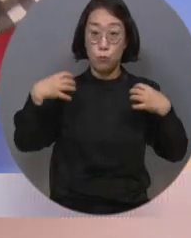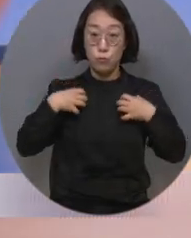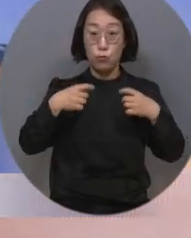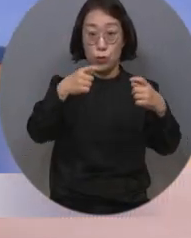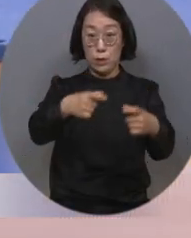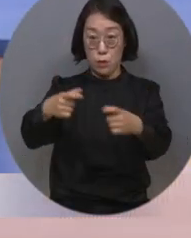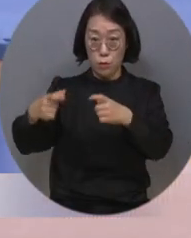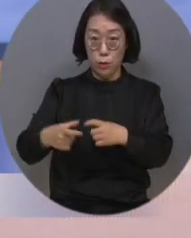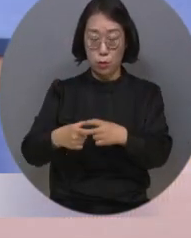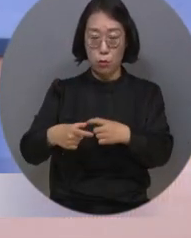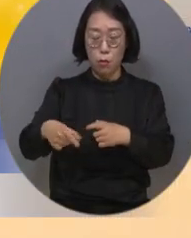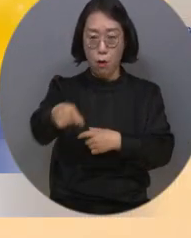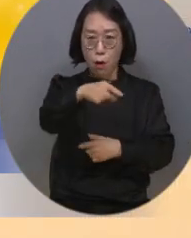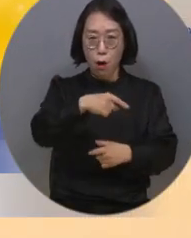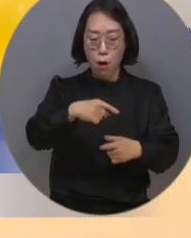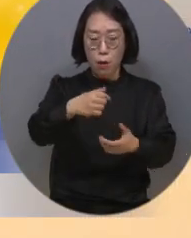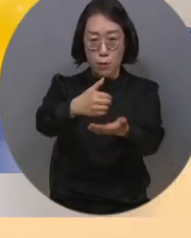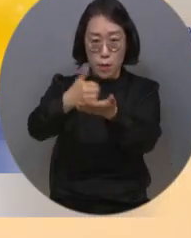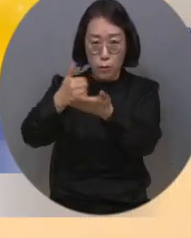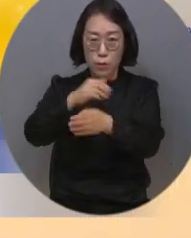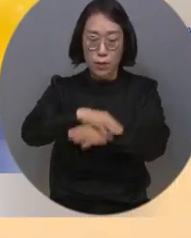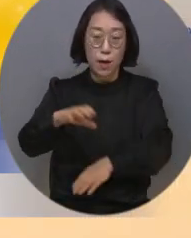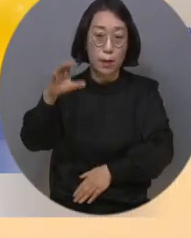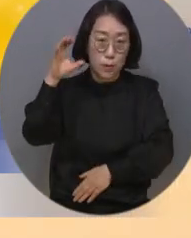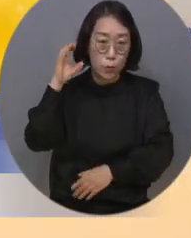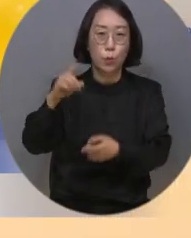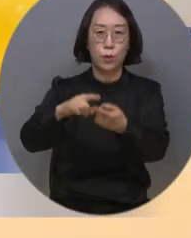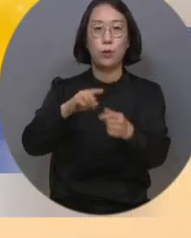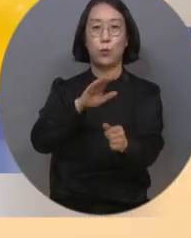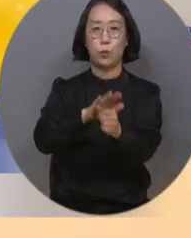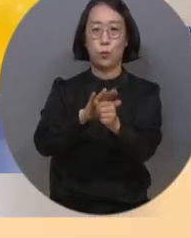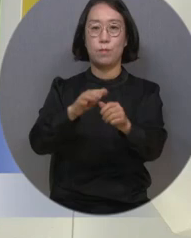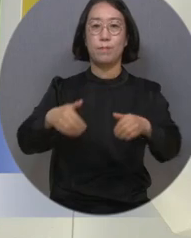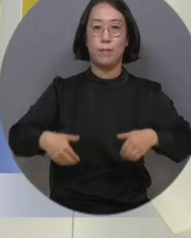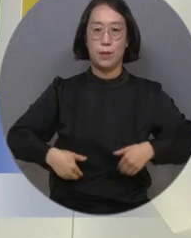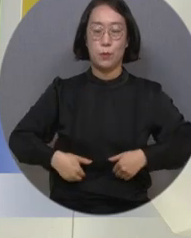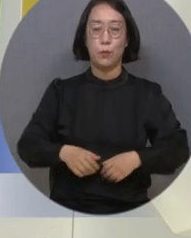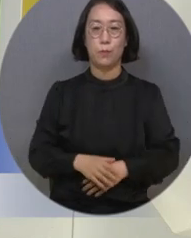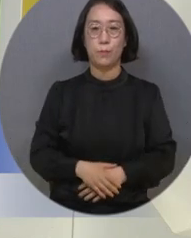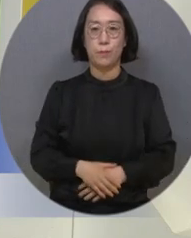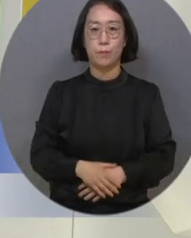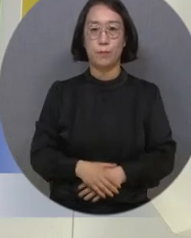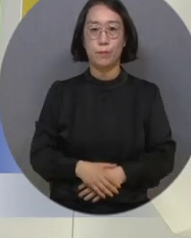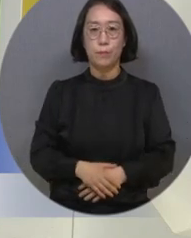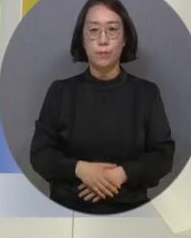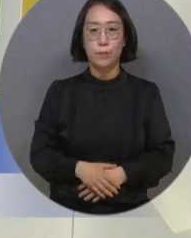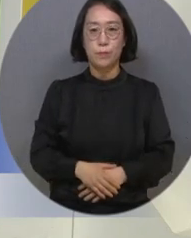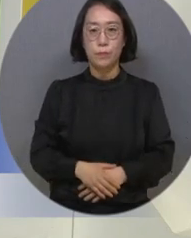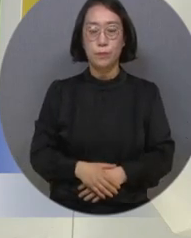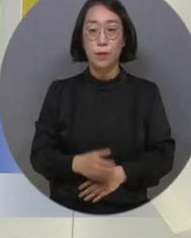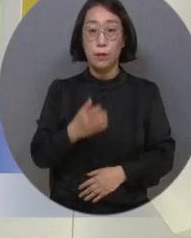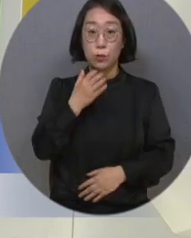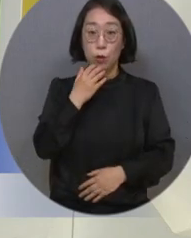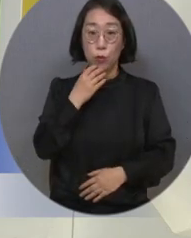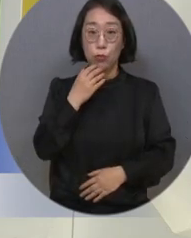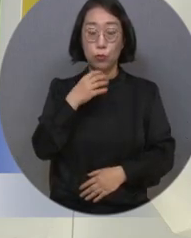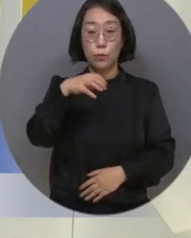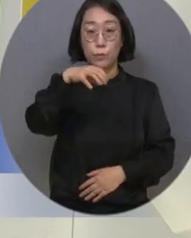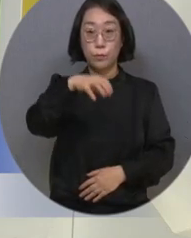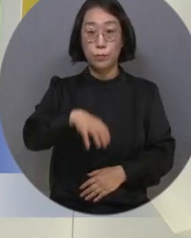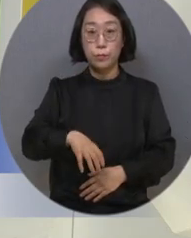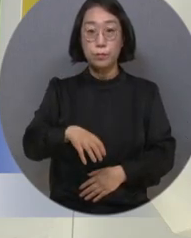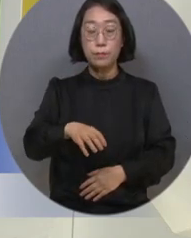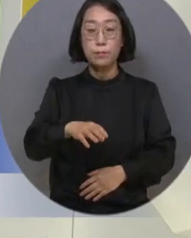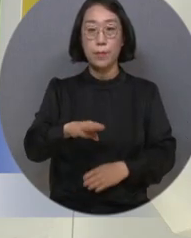지자체는 현장의 목소리에 더욱 귀를 기울여야 할 때입니다 다음 뉴스입니다 서울역사박물관